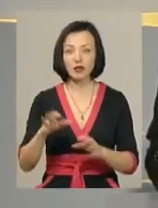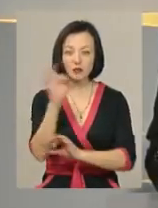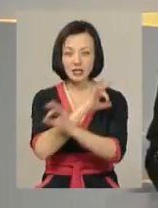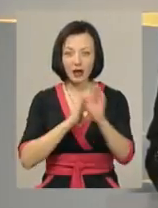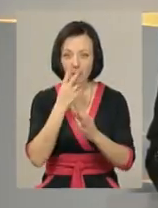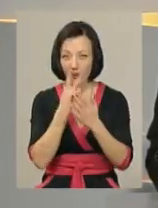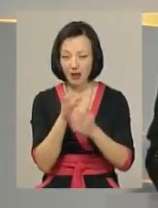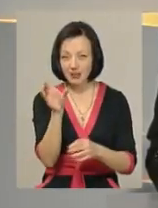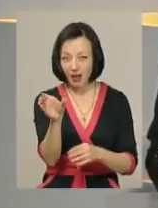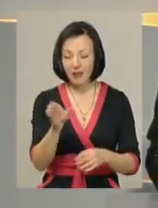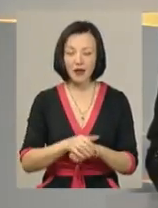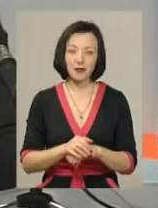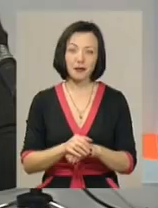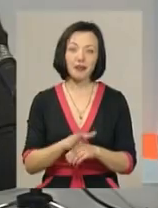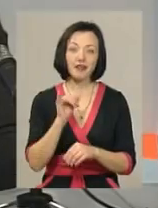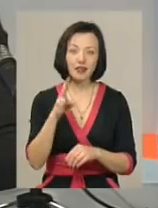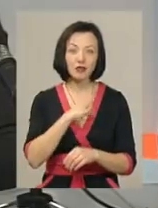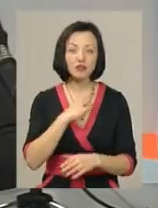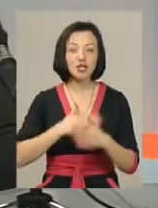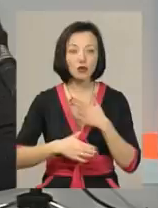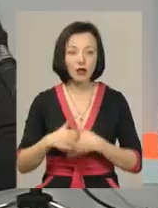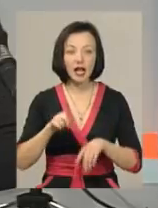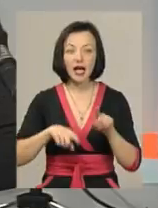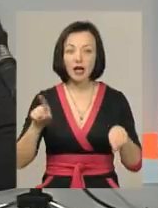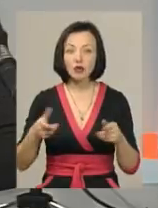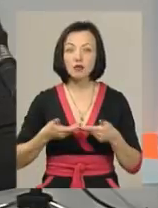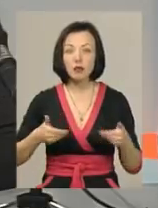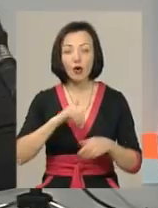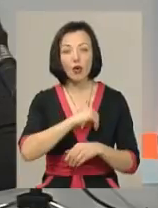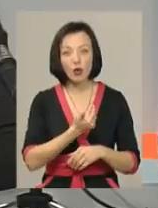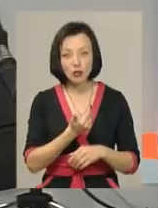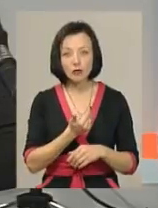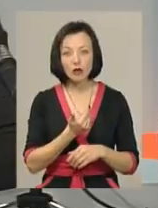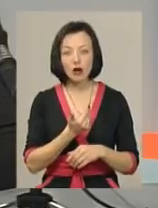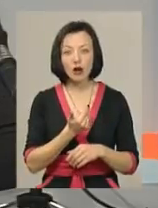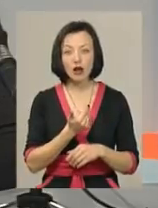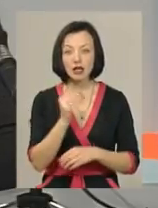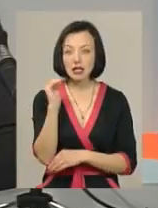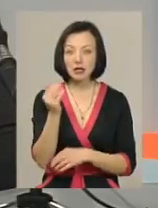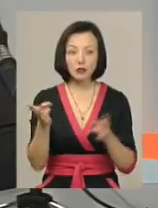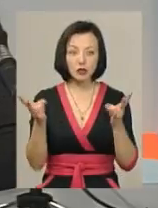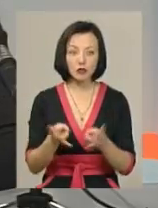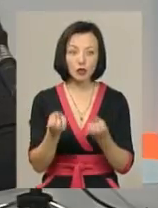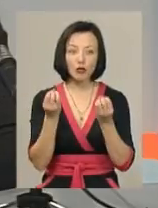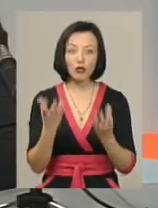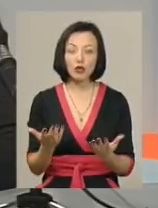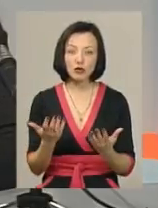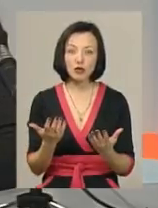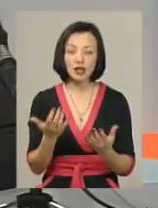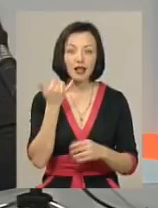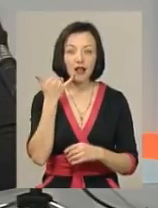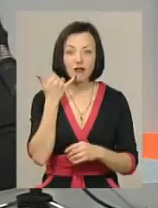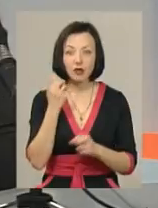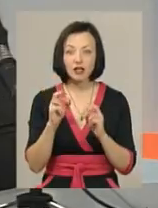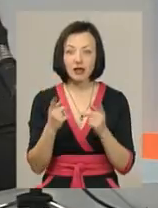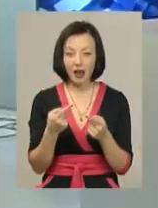мені його показав тобто він був задоволений іноді Ми хочемо знову ж таки от дитина потребує просто ту той телефон